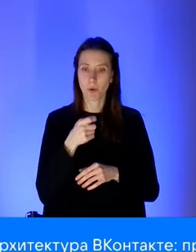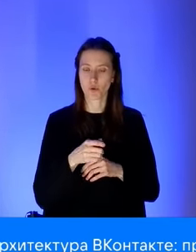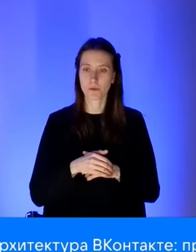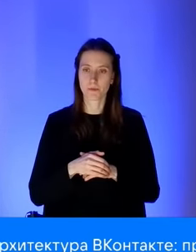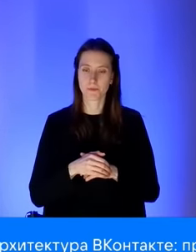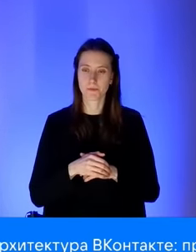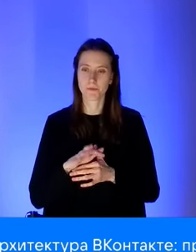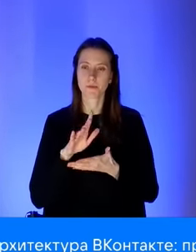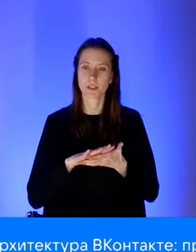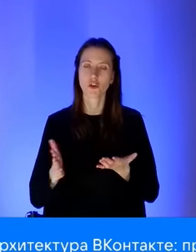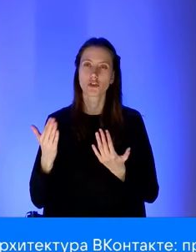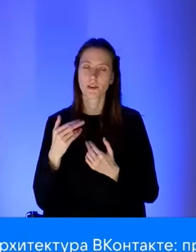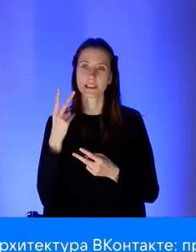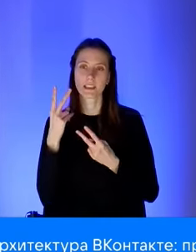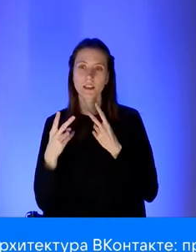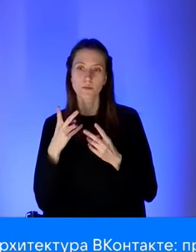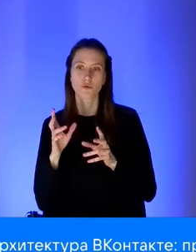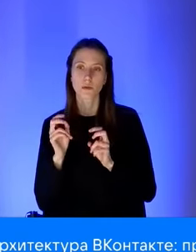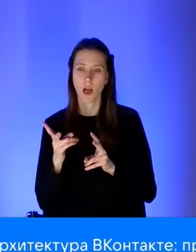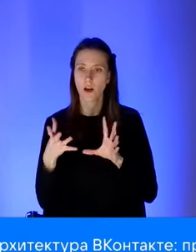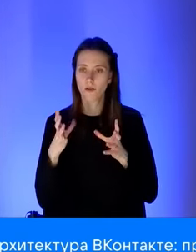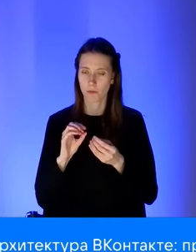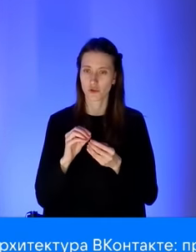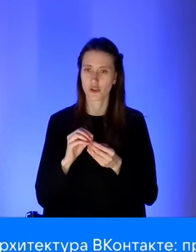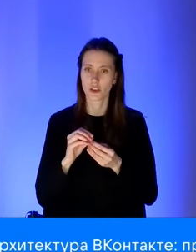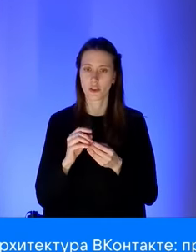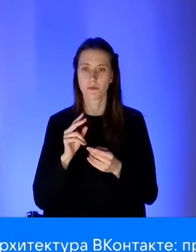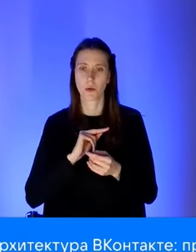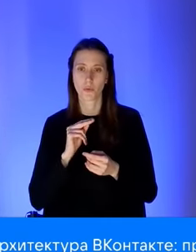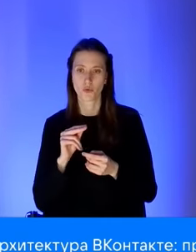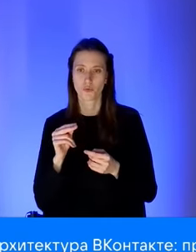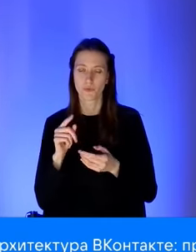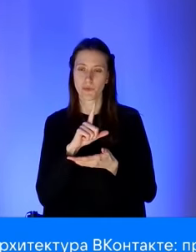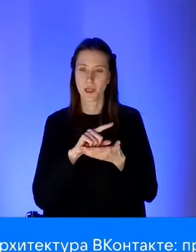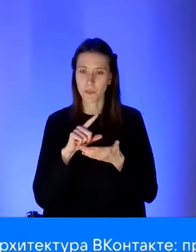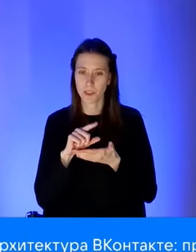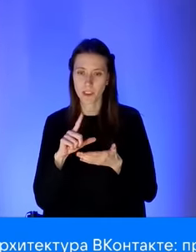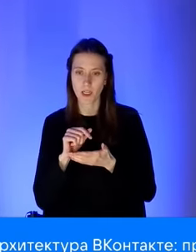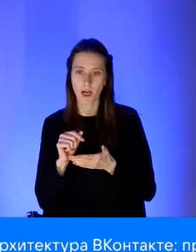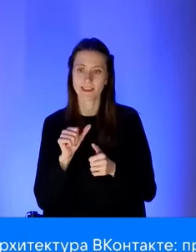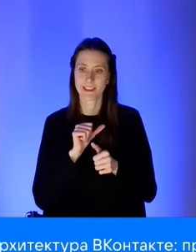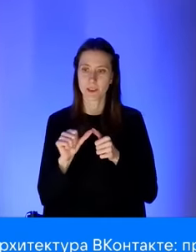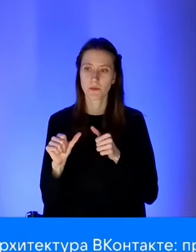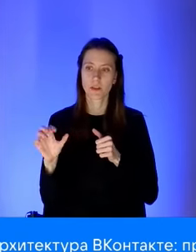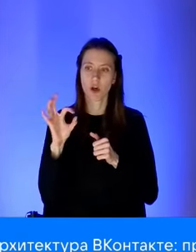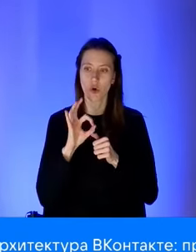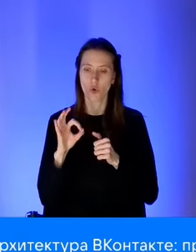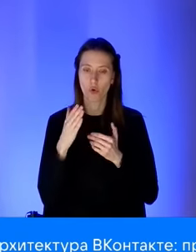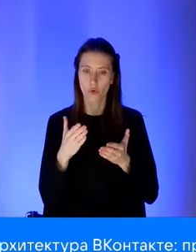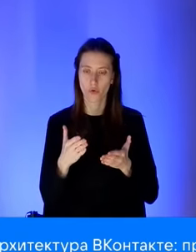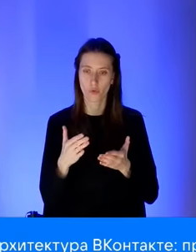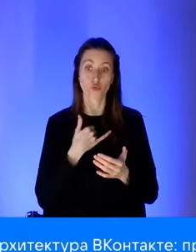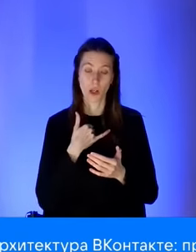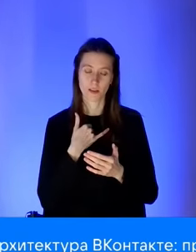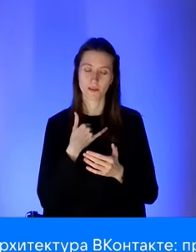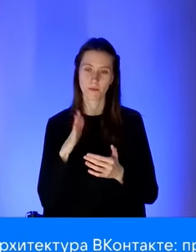рассмотрим Как работает вообще репликация иде репликация в частности у нас как мы говорили